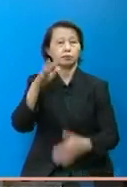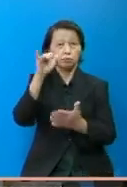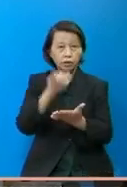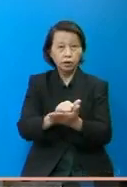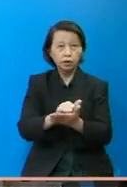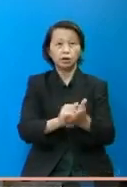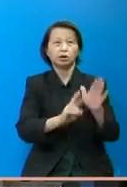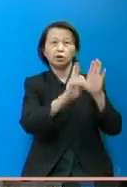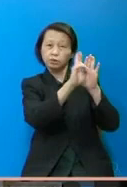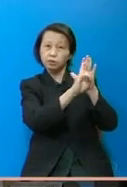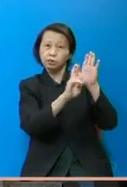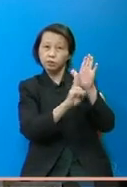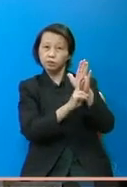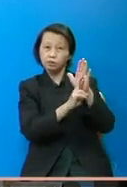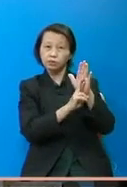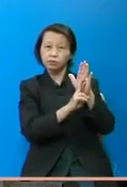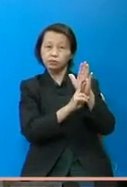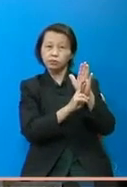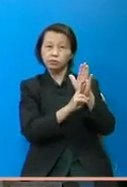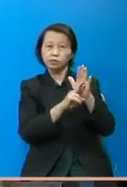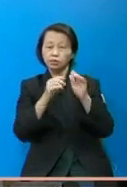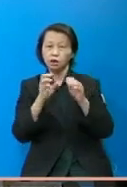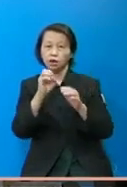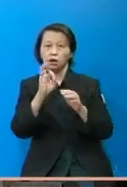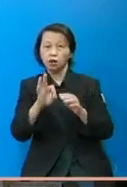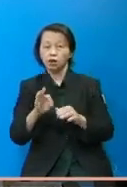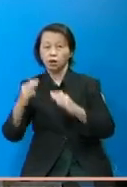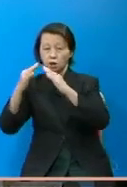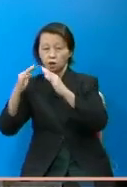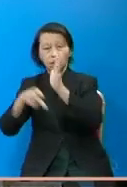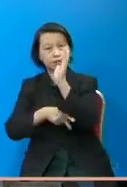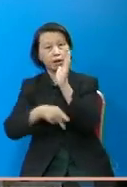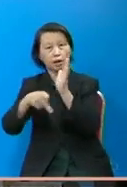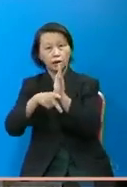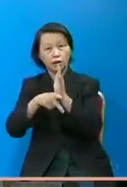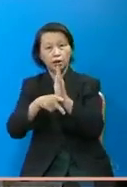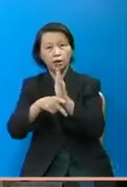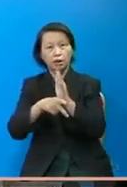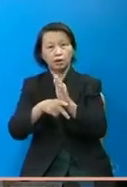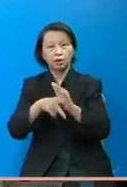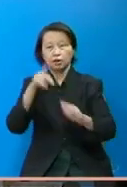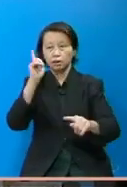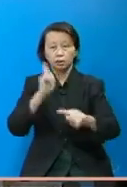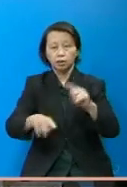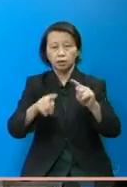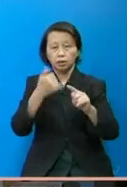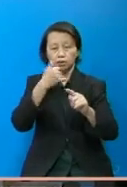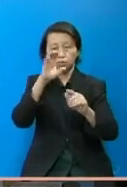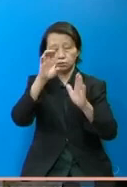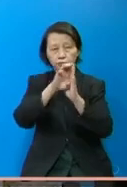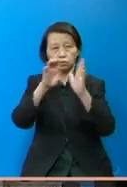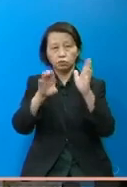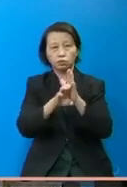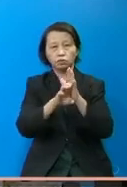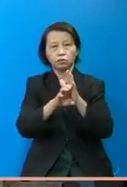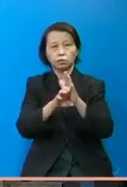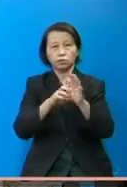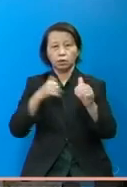bahawa the rules which regulate the House tidak boleh supersede the Constitution.